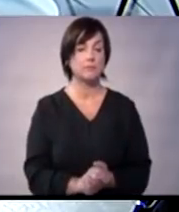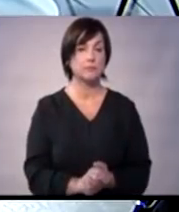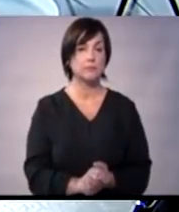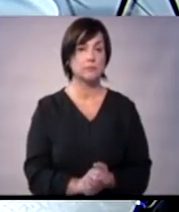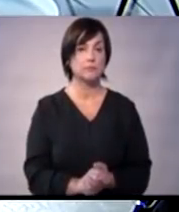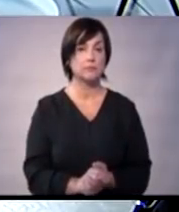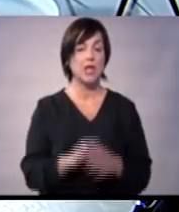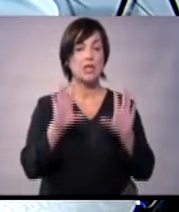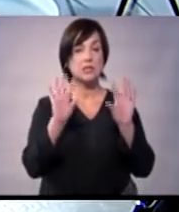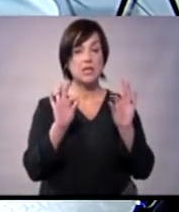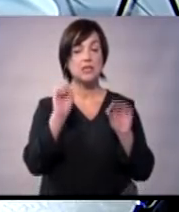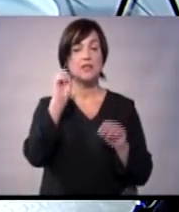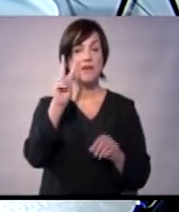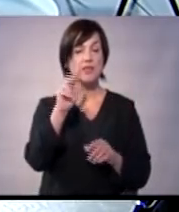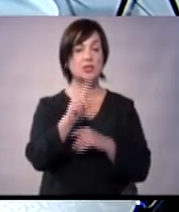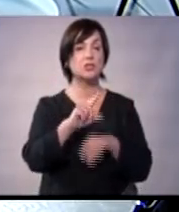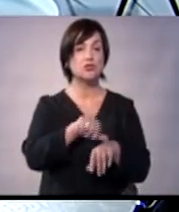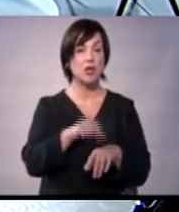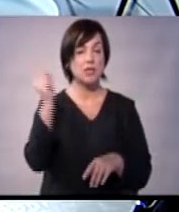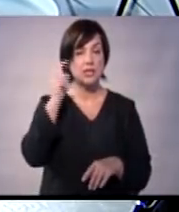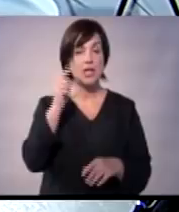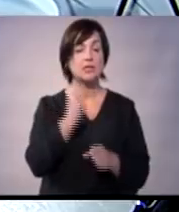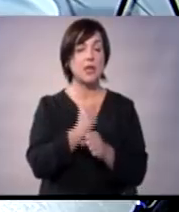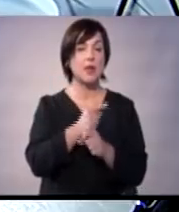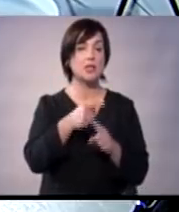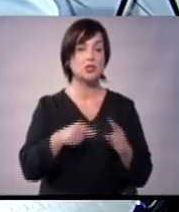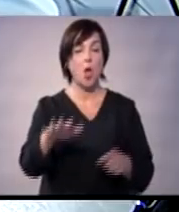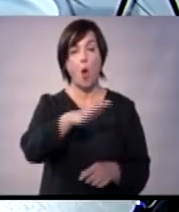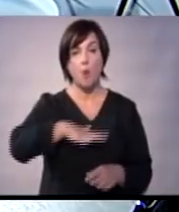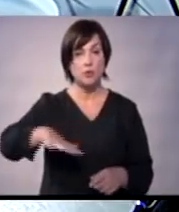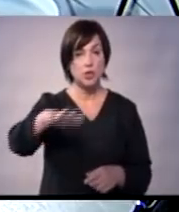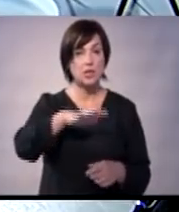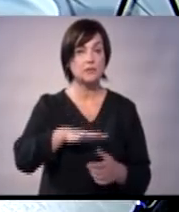не знам, 10-12 часа секој ден, за да постигнем нешто во делот на обществото.